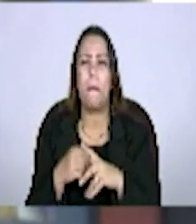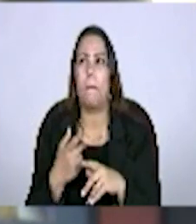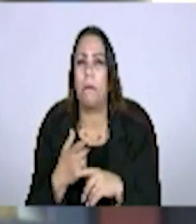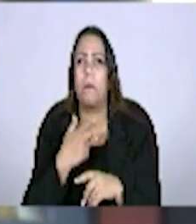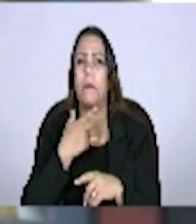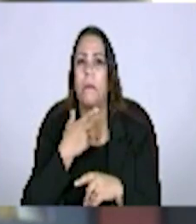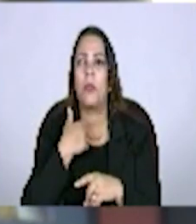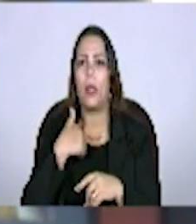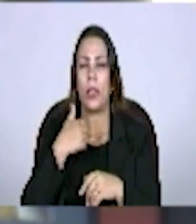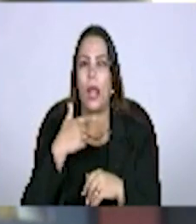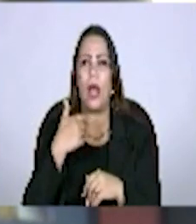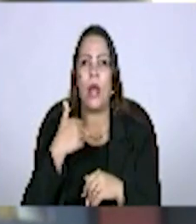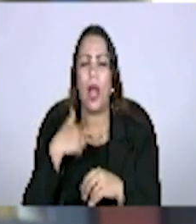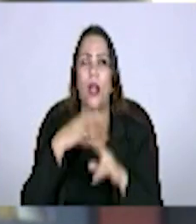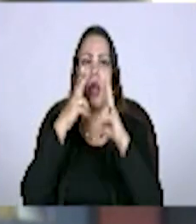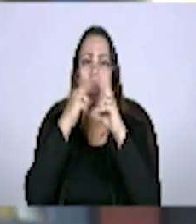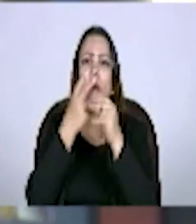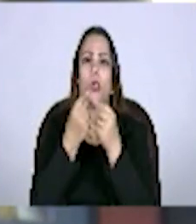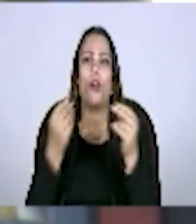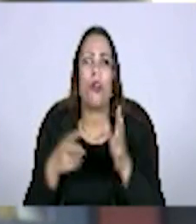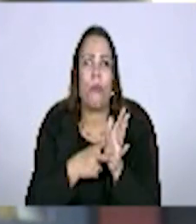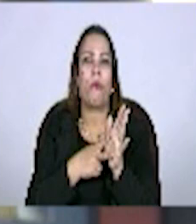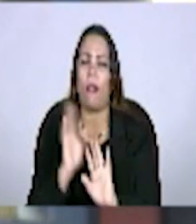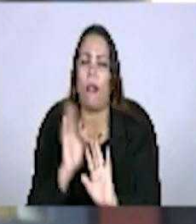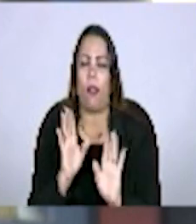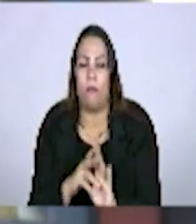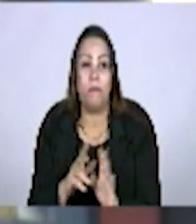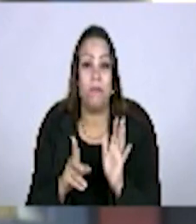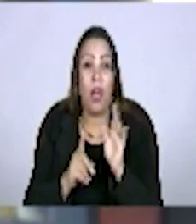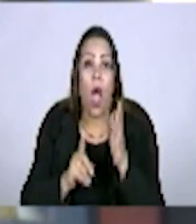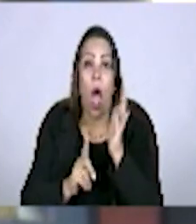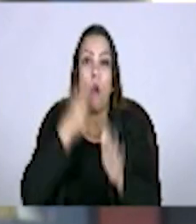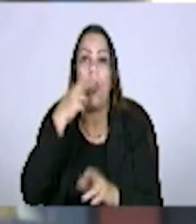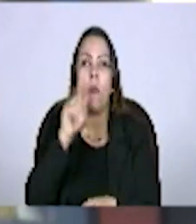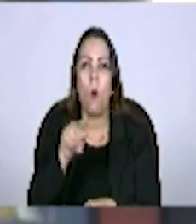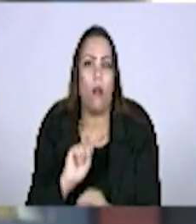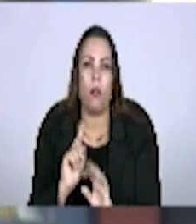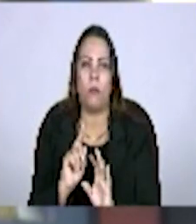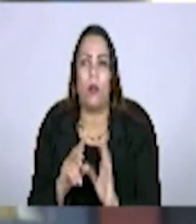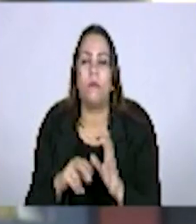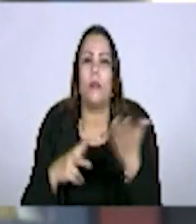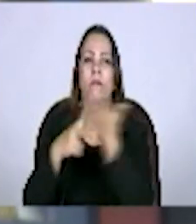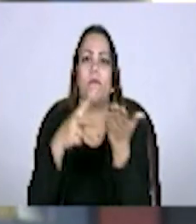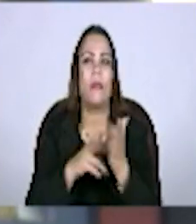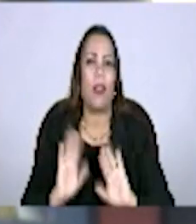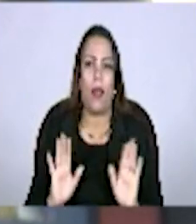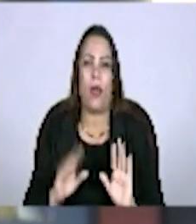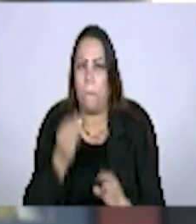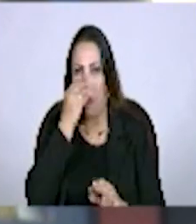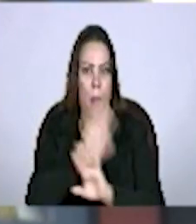الى تقدير الشخص اللي بيتكلم كتير او اللي بيبدا الكلام في كل حاجه او اللي بيقطع الاخرين دي